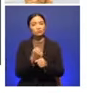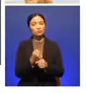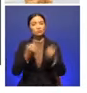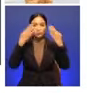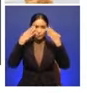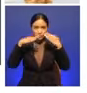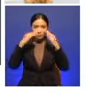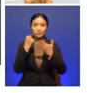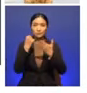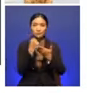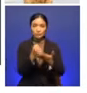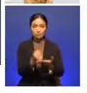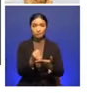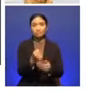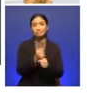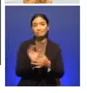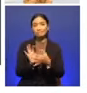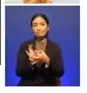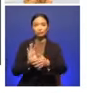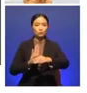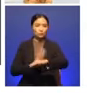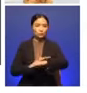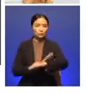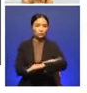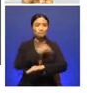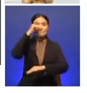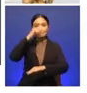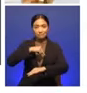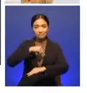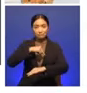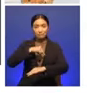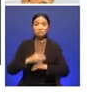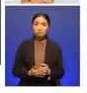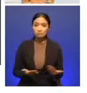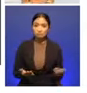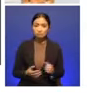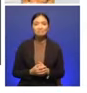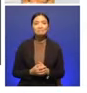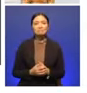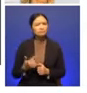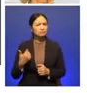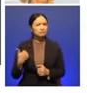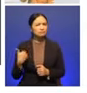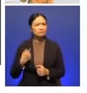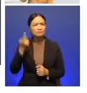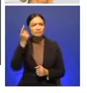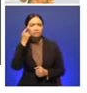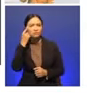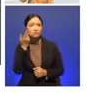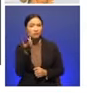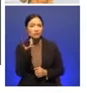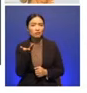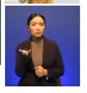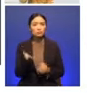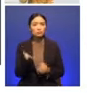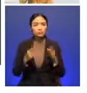อดที่เกี่ยวข้องกับการนวดไทยเรื่องมันตลบนะครับบางทีเราคิดว่าคน